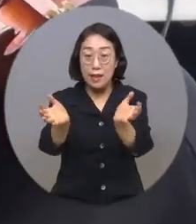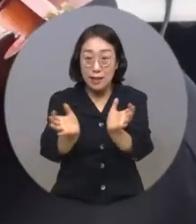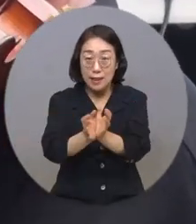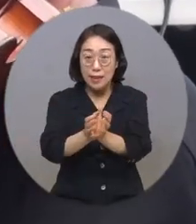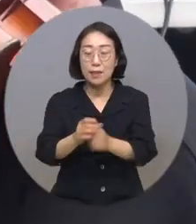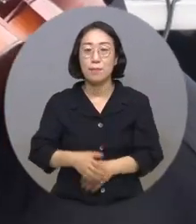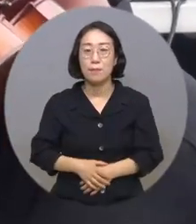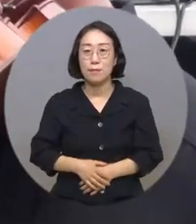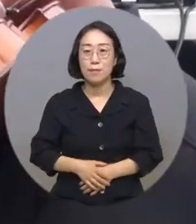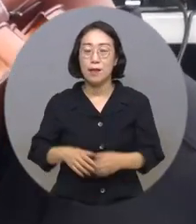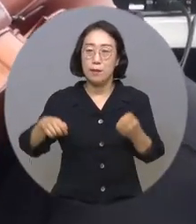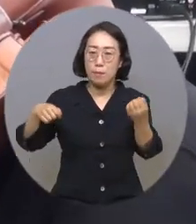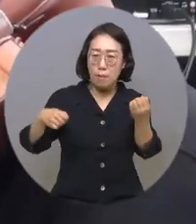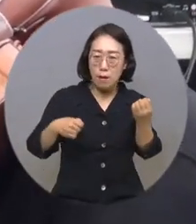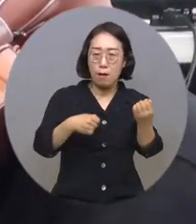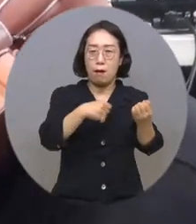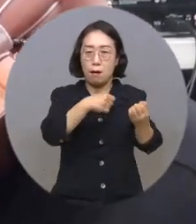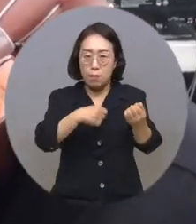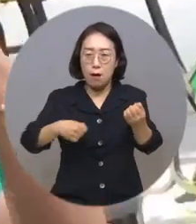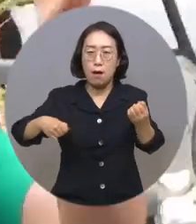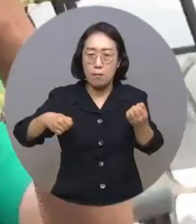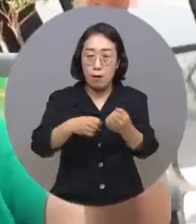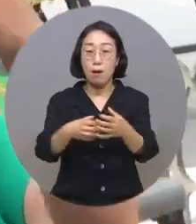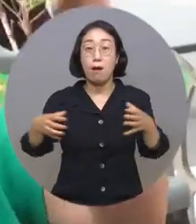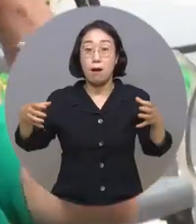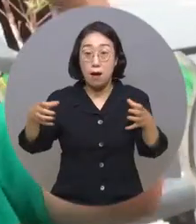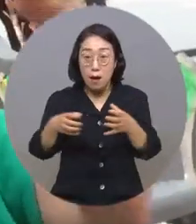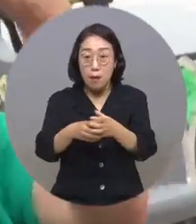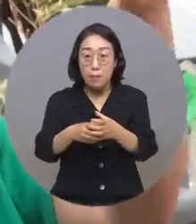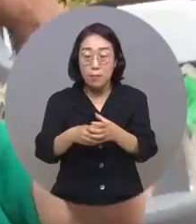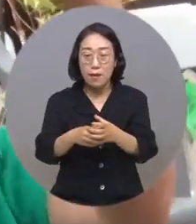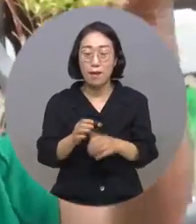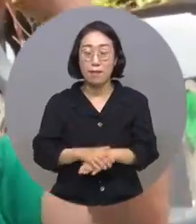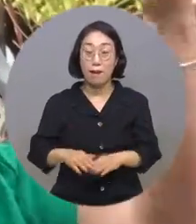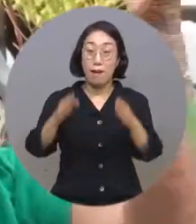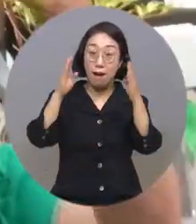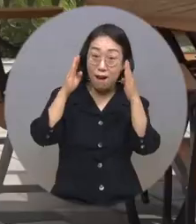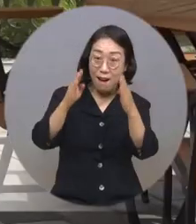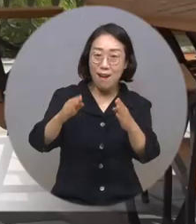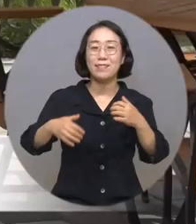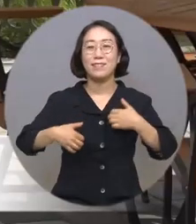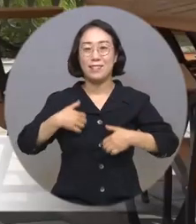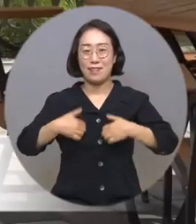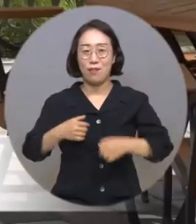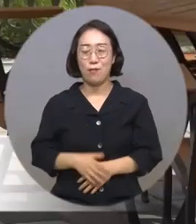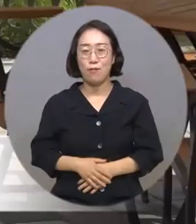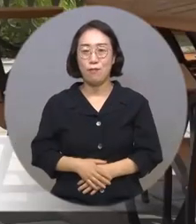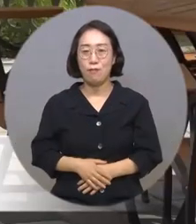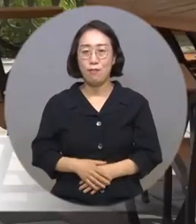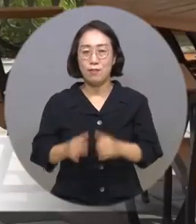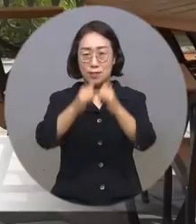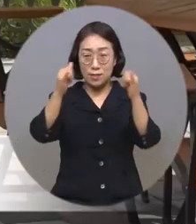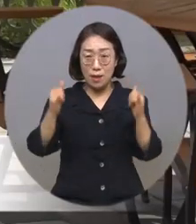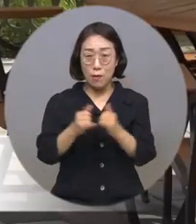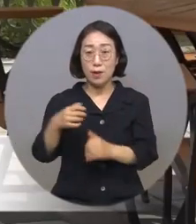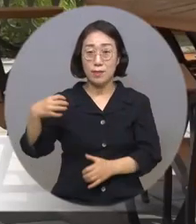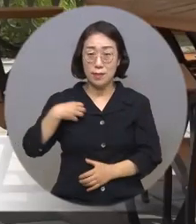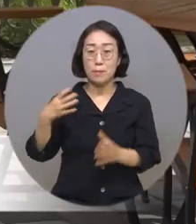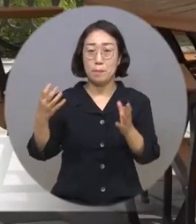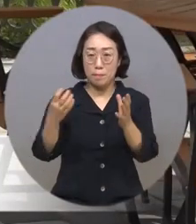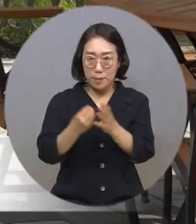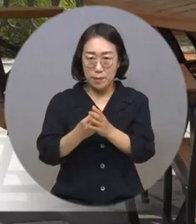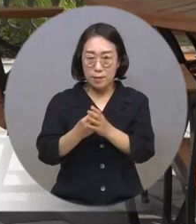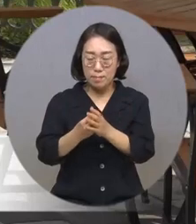브라더스의 클래식 연주가 더해져 관람객들의 귀를 즐겁게 했습니다. 사회적 책임을 다하는 그런 생각을